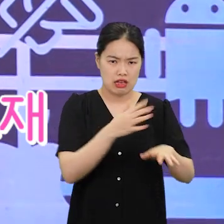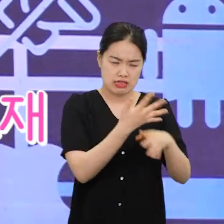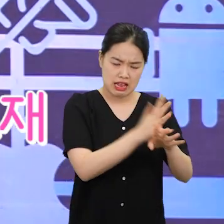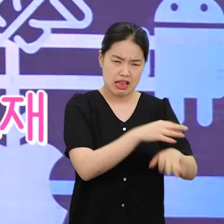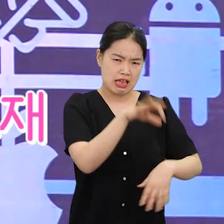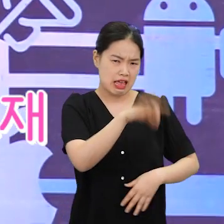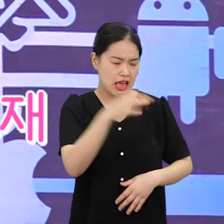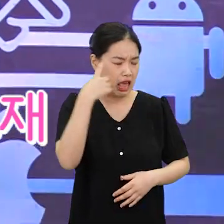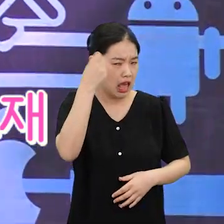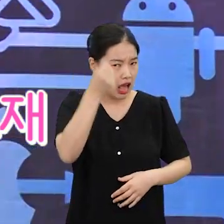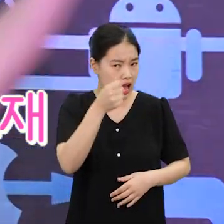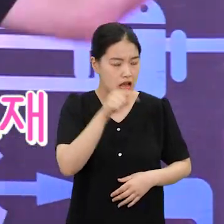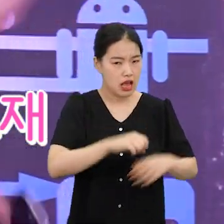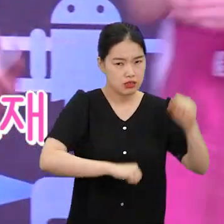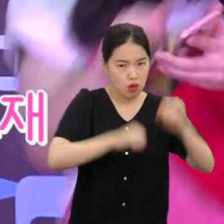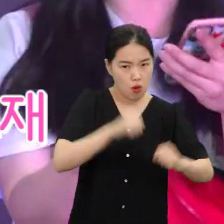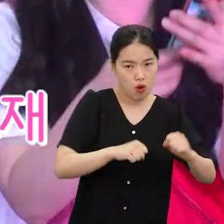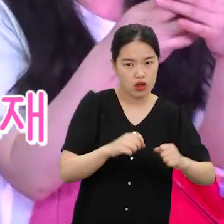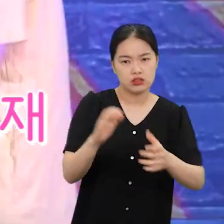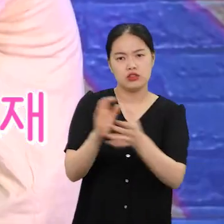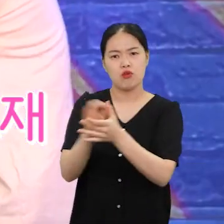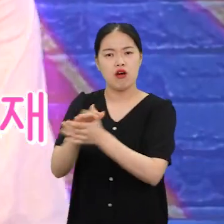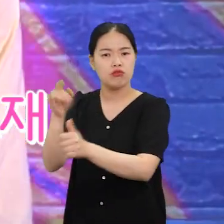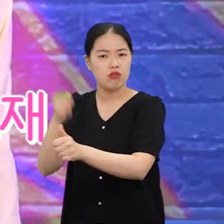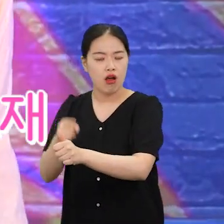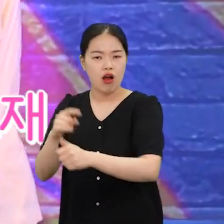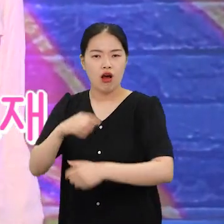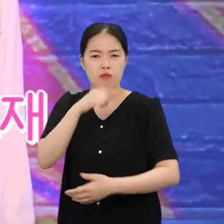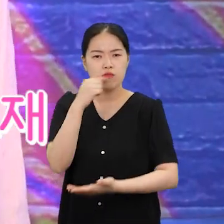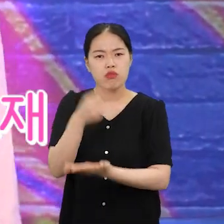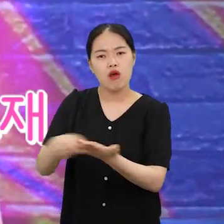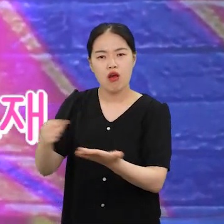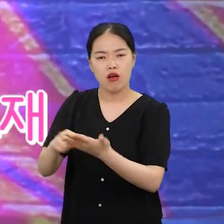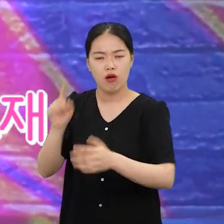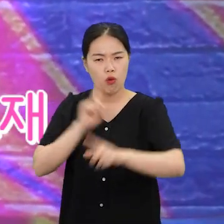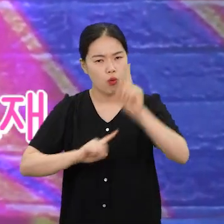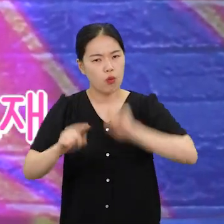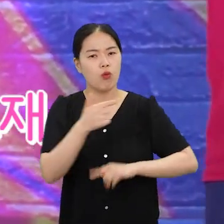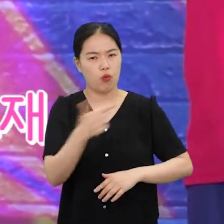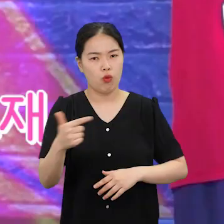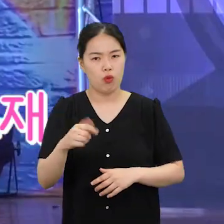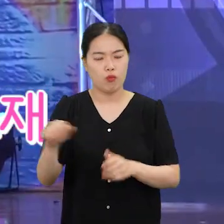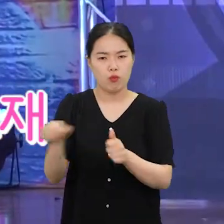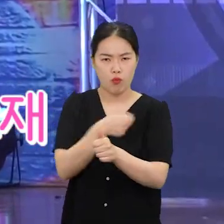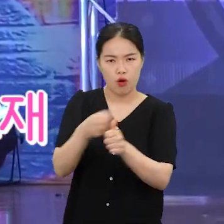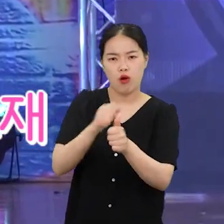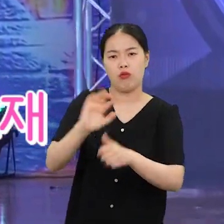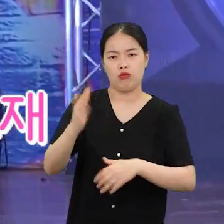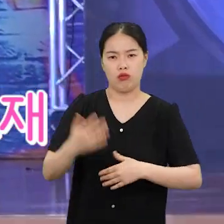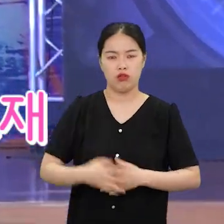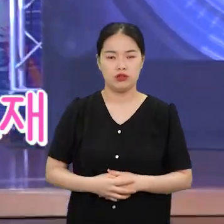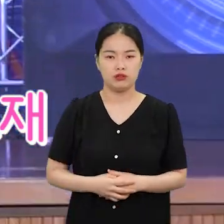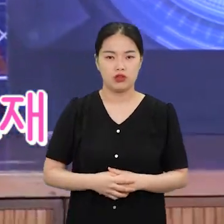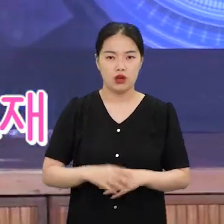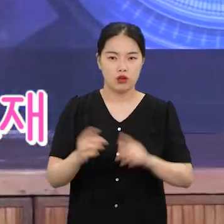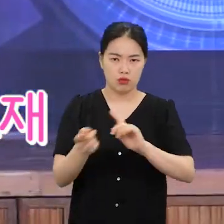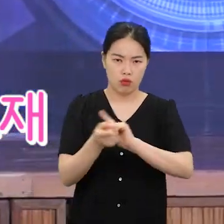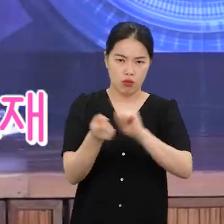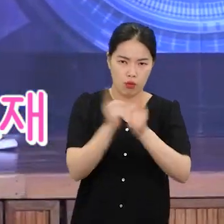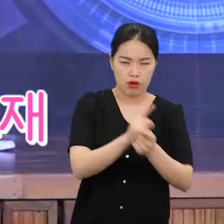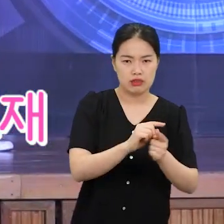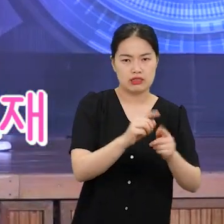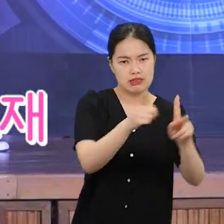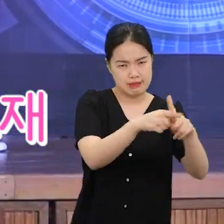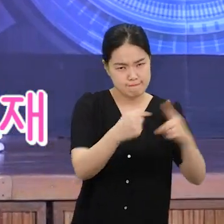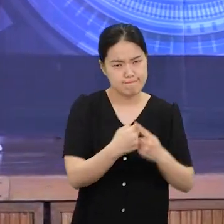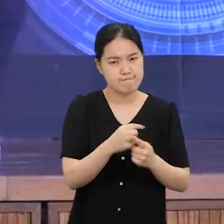저지르게 되는 행동들이 친구에게는 큰 상처가 되고 또 폭력이 될 수 있음을 깨닫고 서로 이해하고 배려할 수